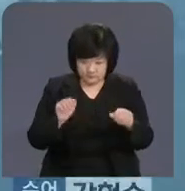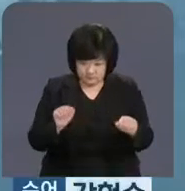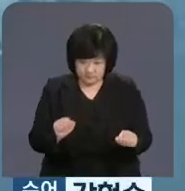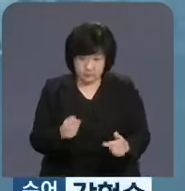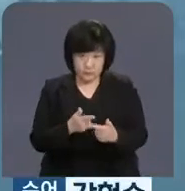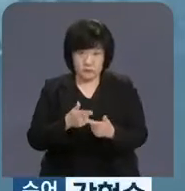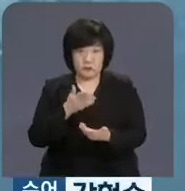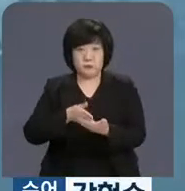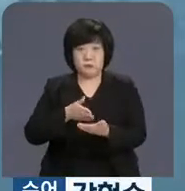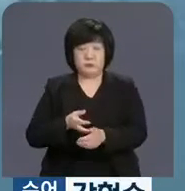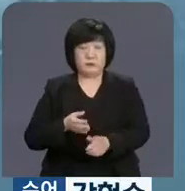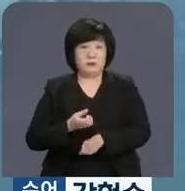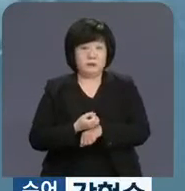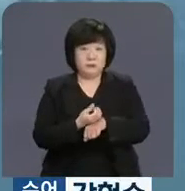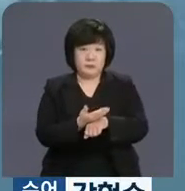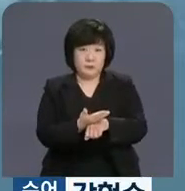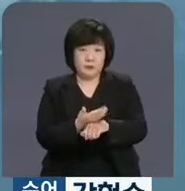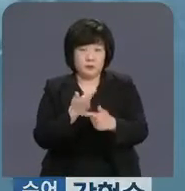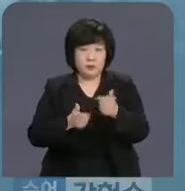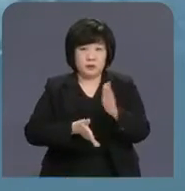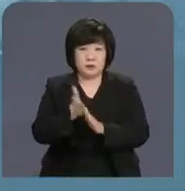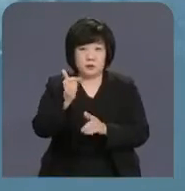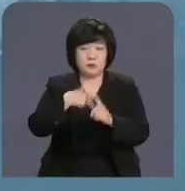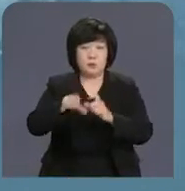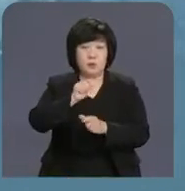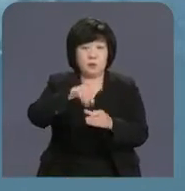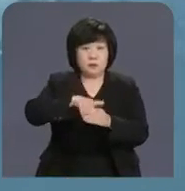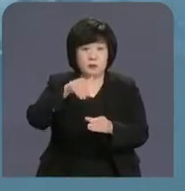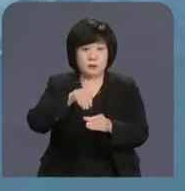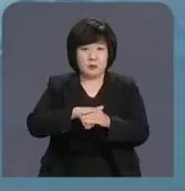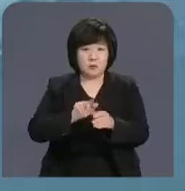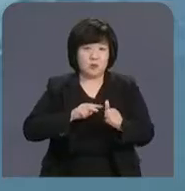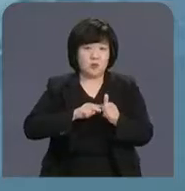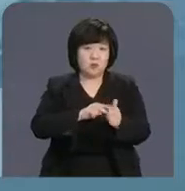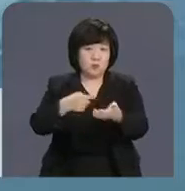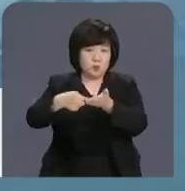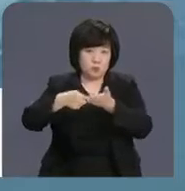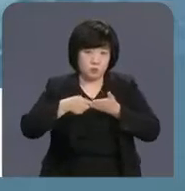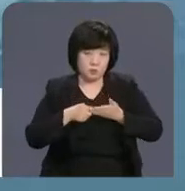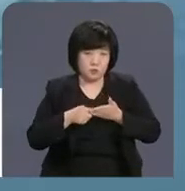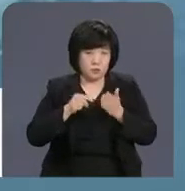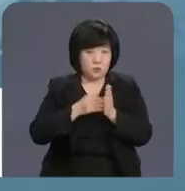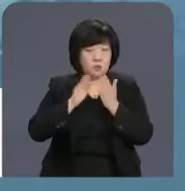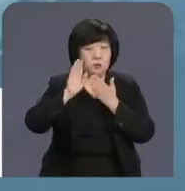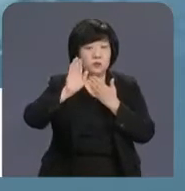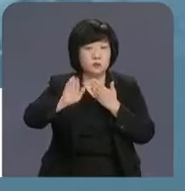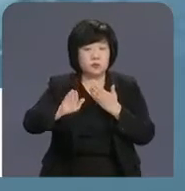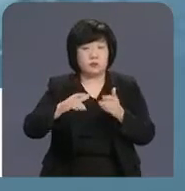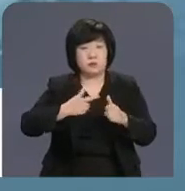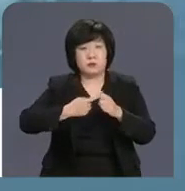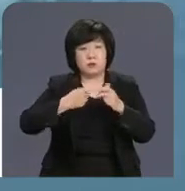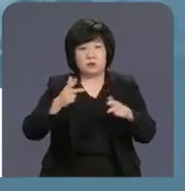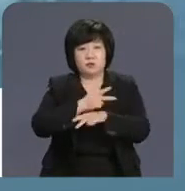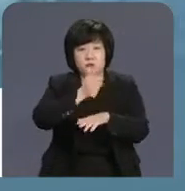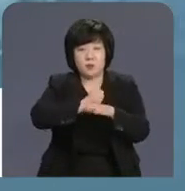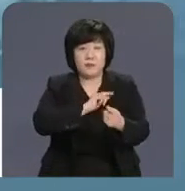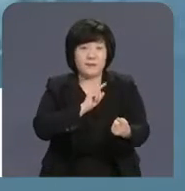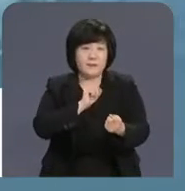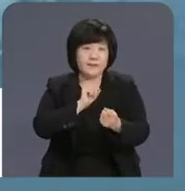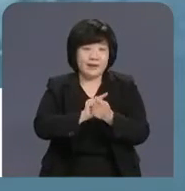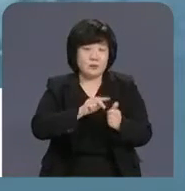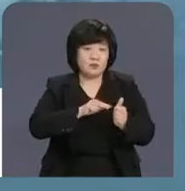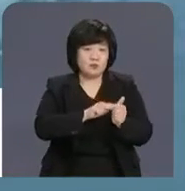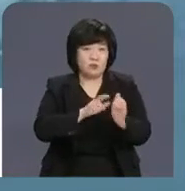안녕하십니까. 부산에서 전해드립니다. 부산시장 보궐선거 후보 등록 이후 첫 주말을 맞아서 각 후보는 오늘도